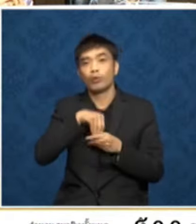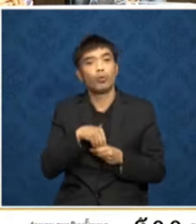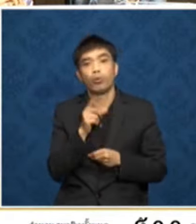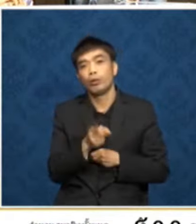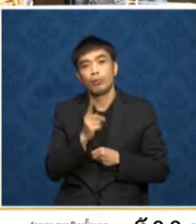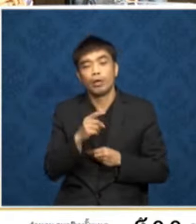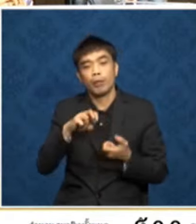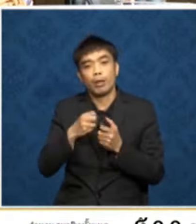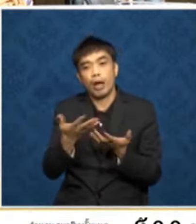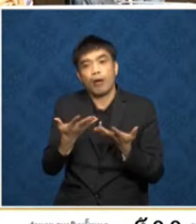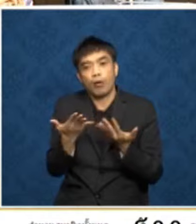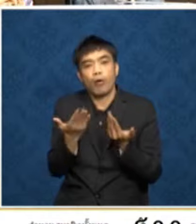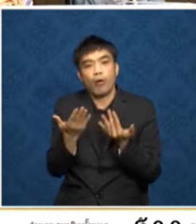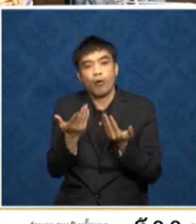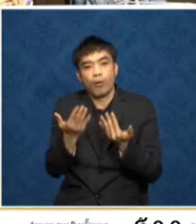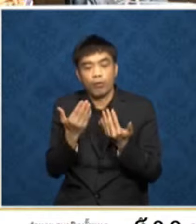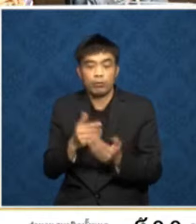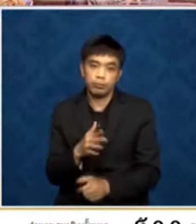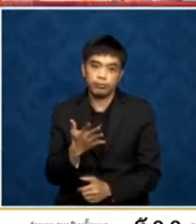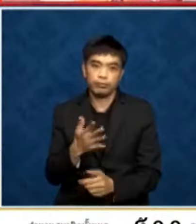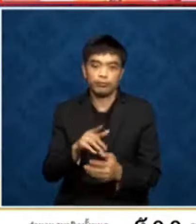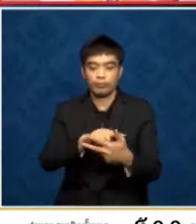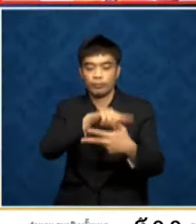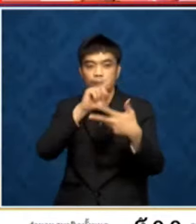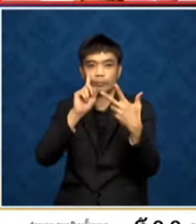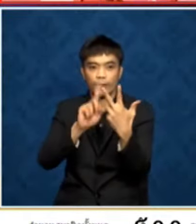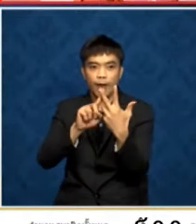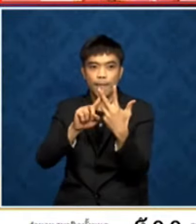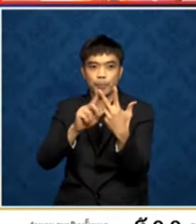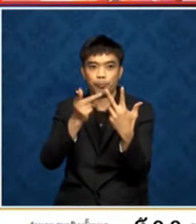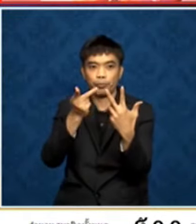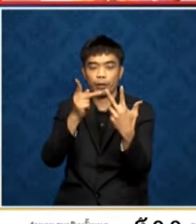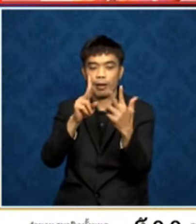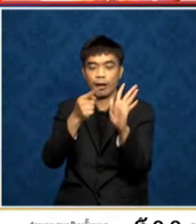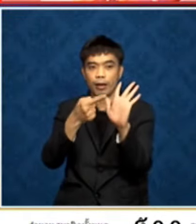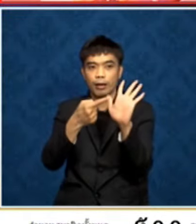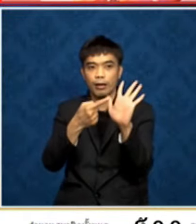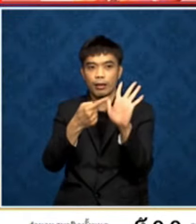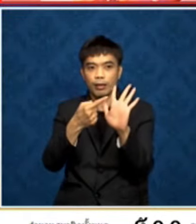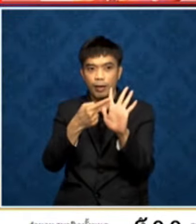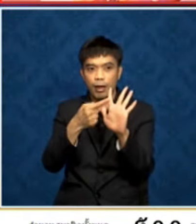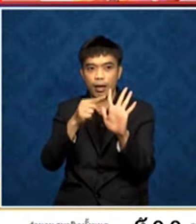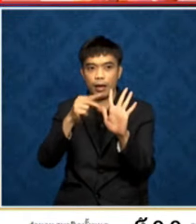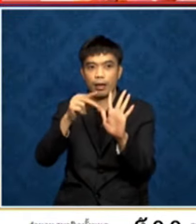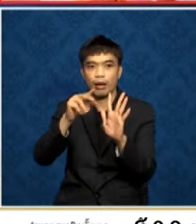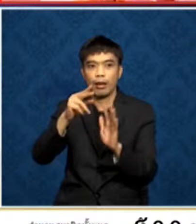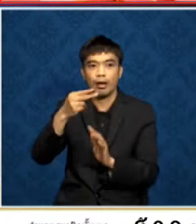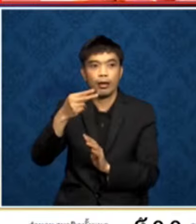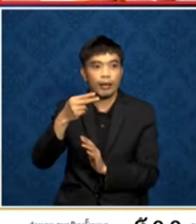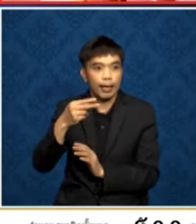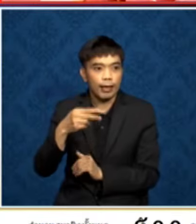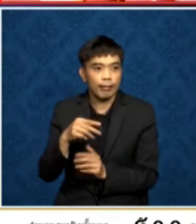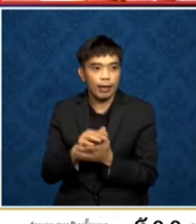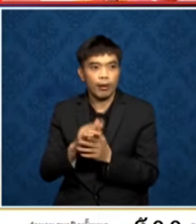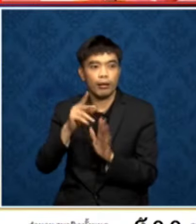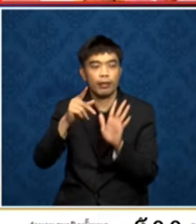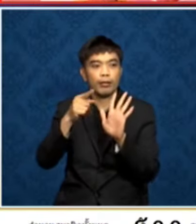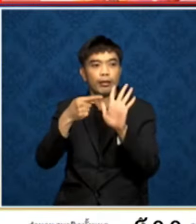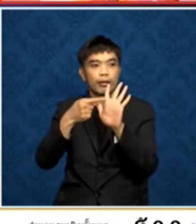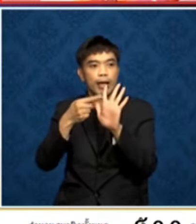ท่านประธาน 3คลาคสังเนื่องจากมีคอขวดจำนวนมากในกระบวนการการทำงานทำ